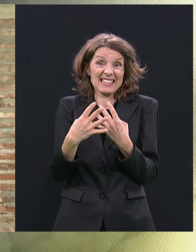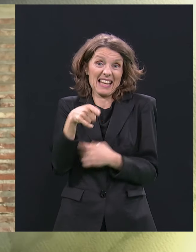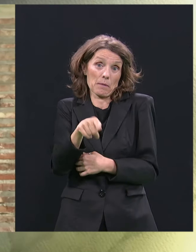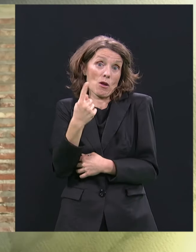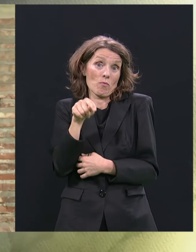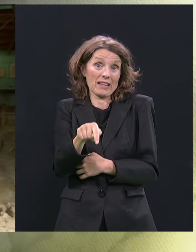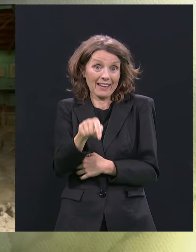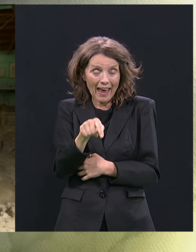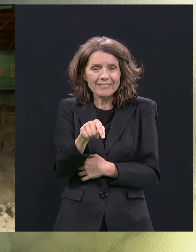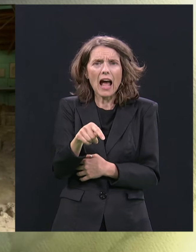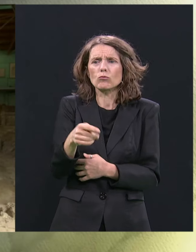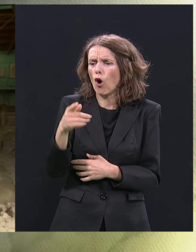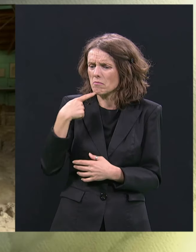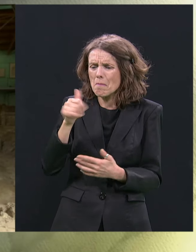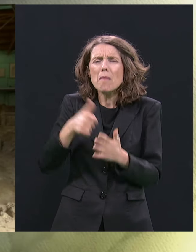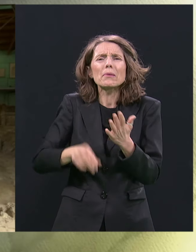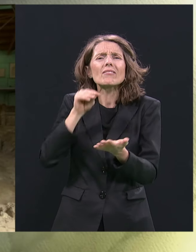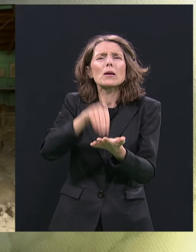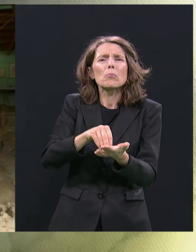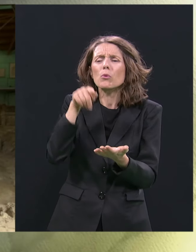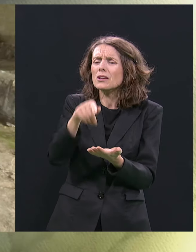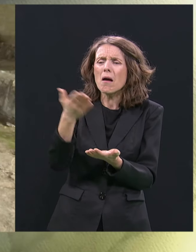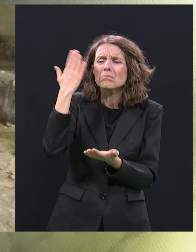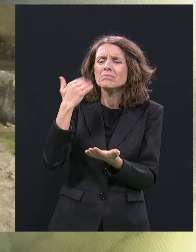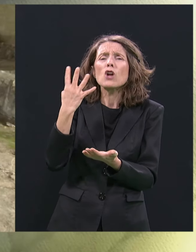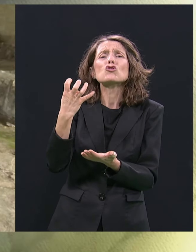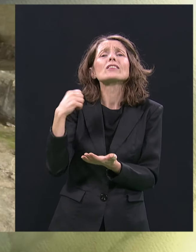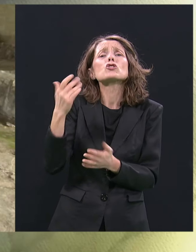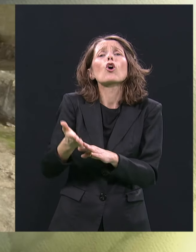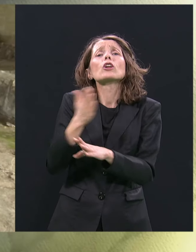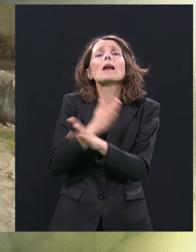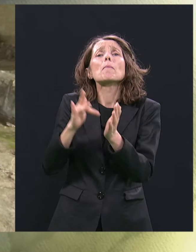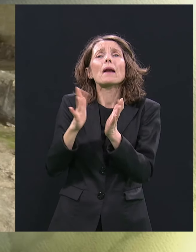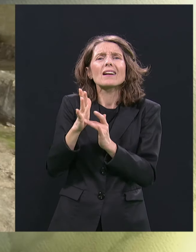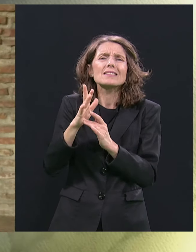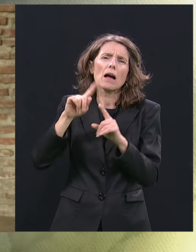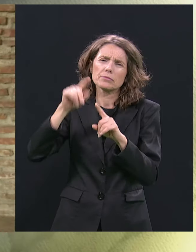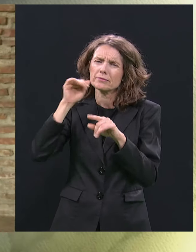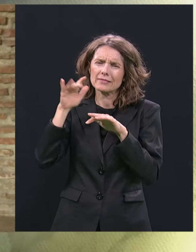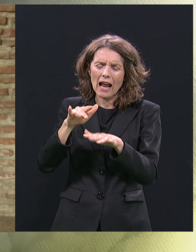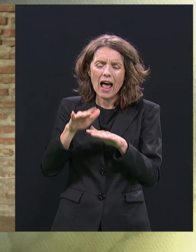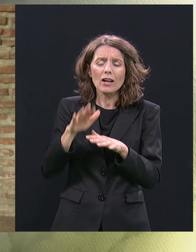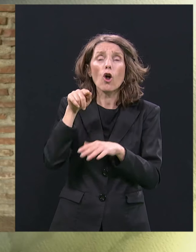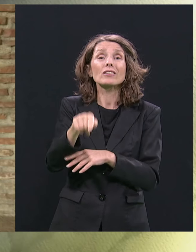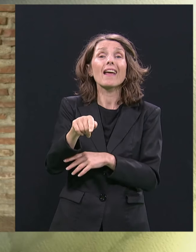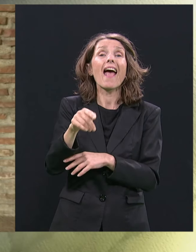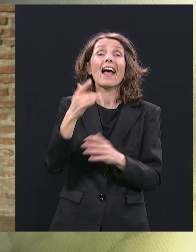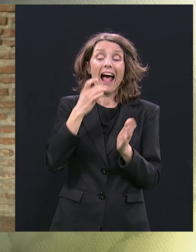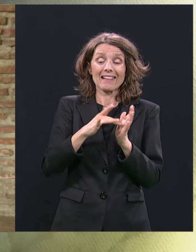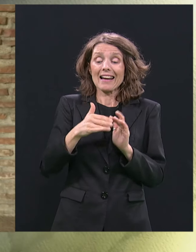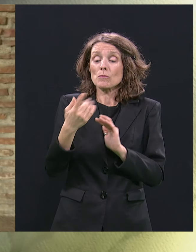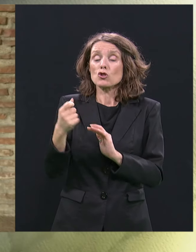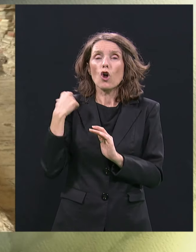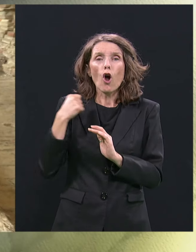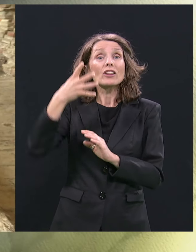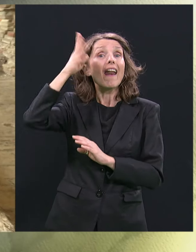su naseljavali Panonci, a zatim i keltski Skordisci. U 1. veku pre nove ere pokorili su ga Rimljani i u doba